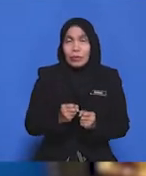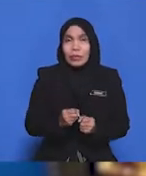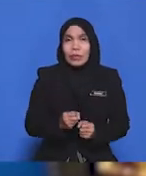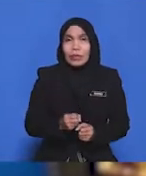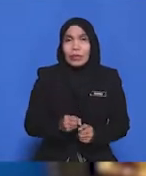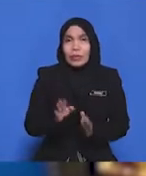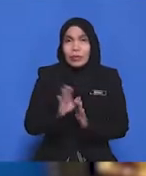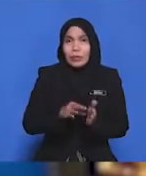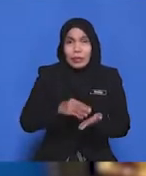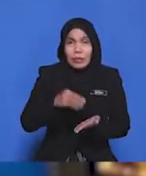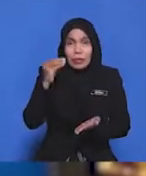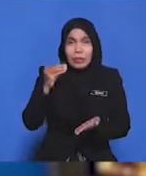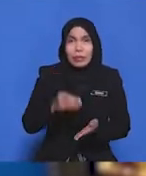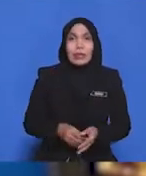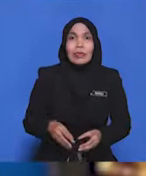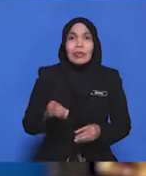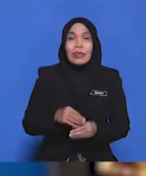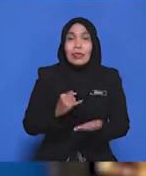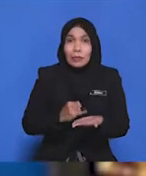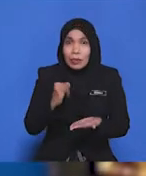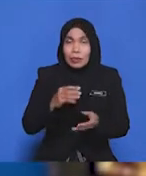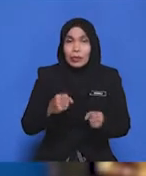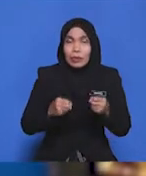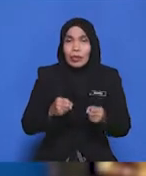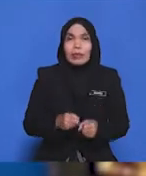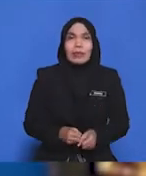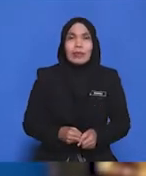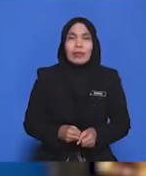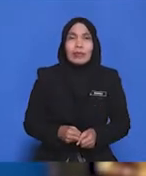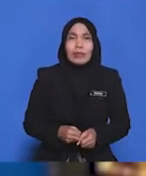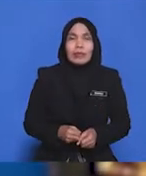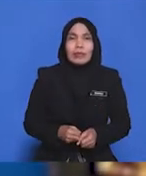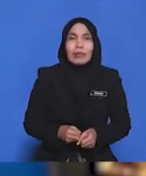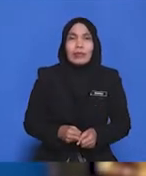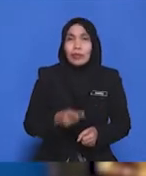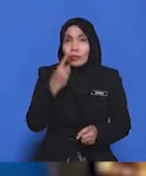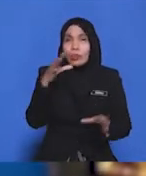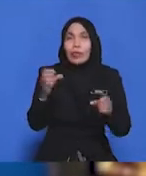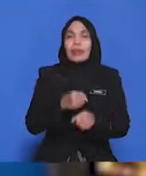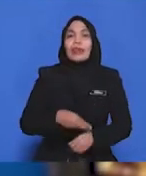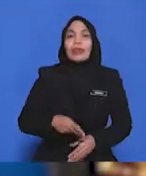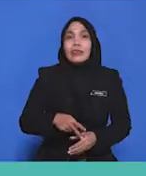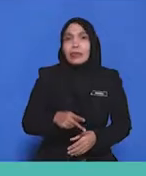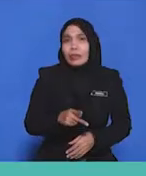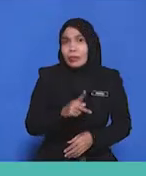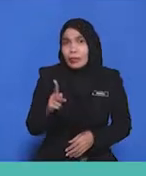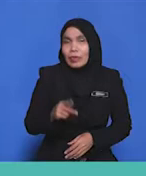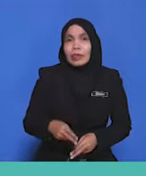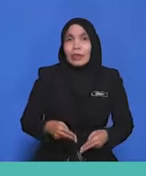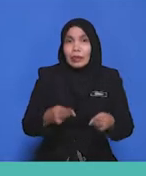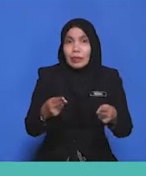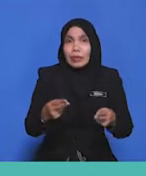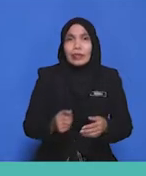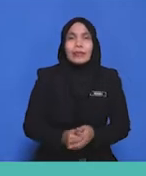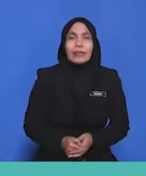dalam bentuk wang ringgit mahupun berupa kebendaan. Dengan ini,